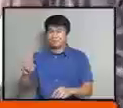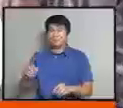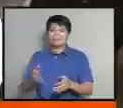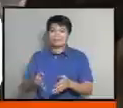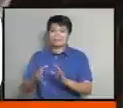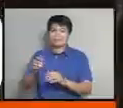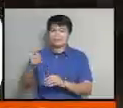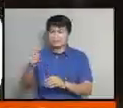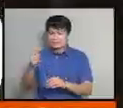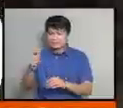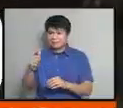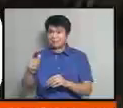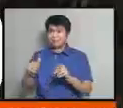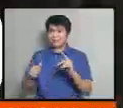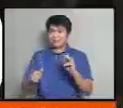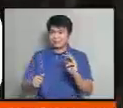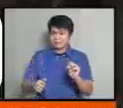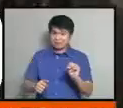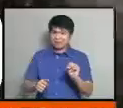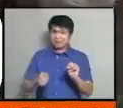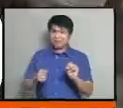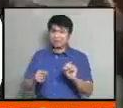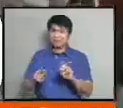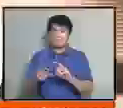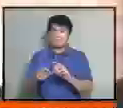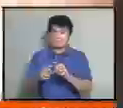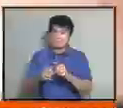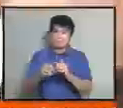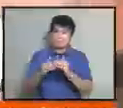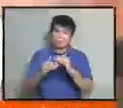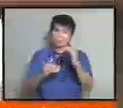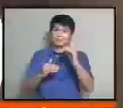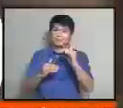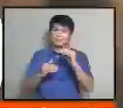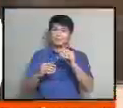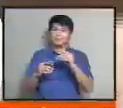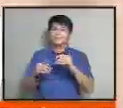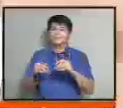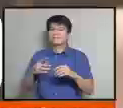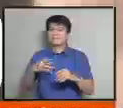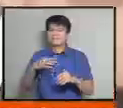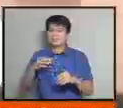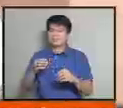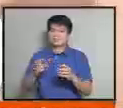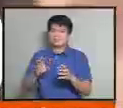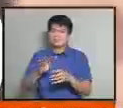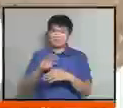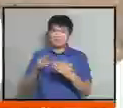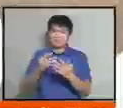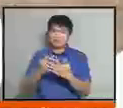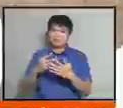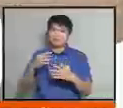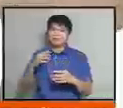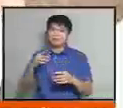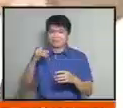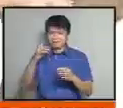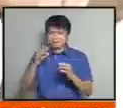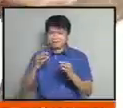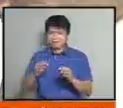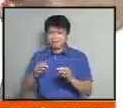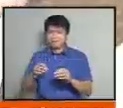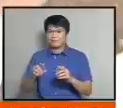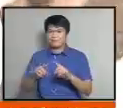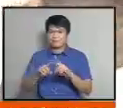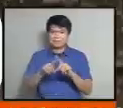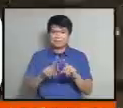10 kilometer radius o lagpas pa, pero magiging mandatory ang disease reporting. Magkaiba rin daw ang ASF